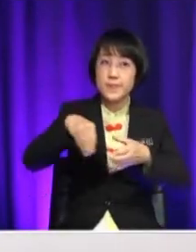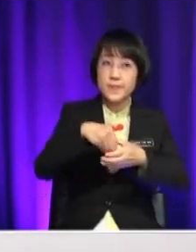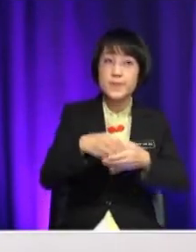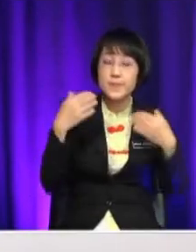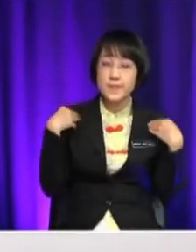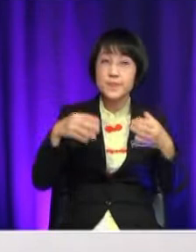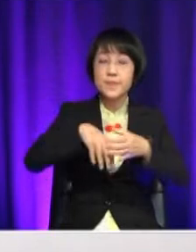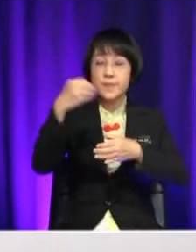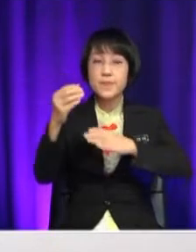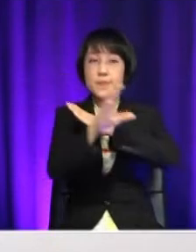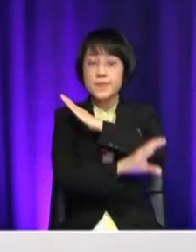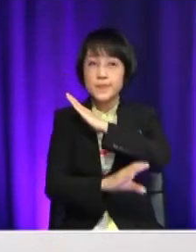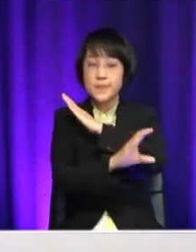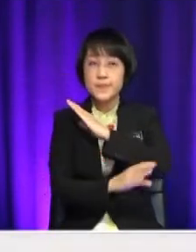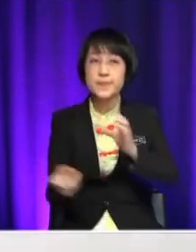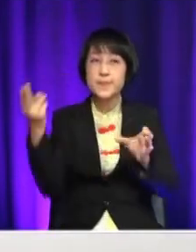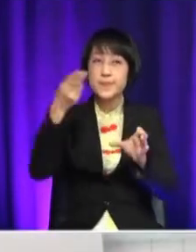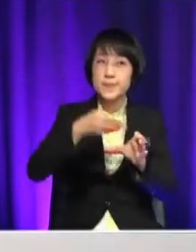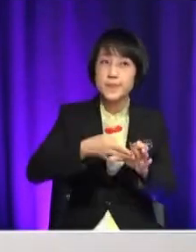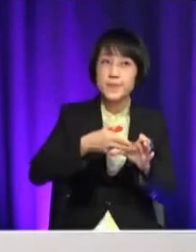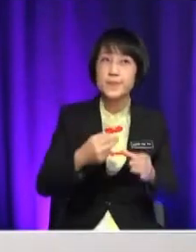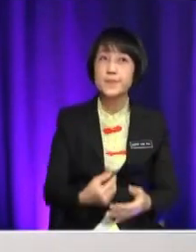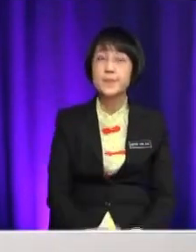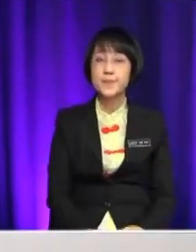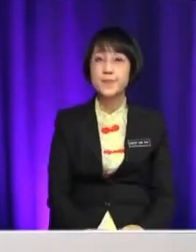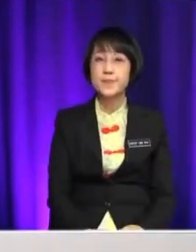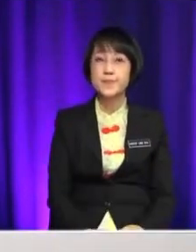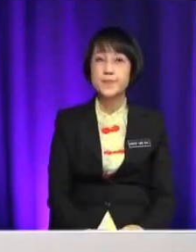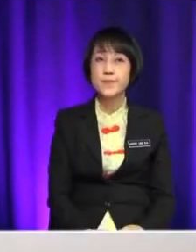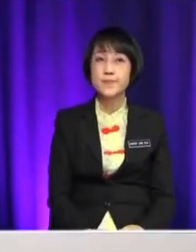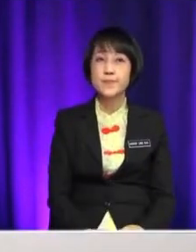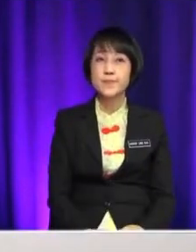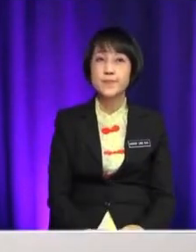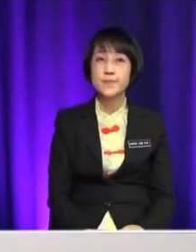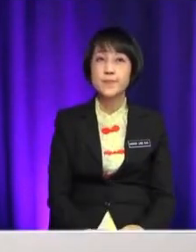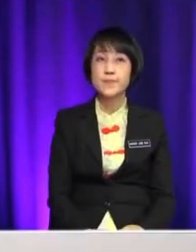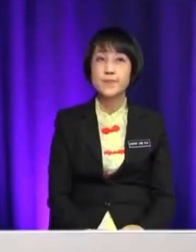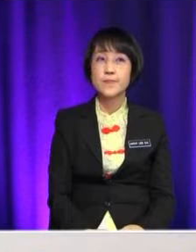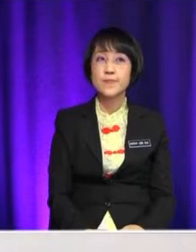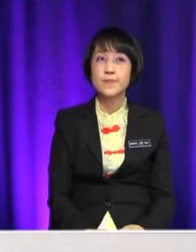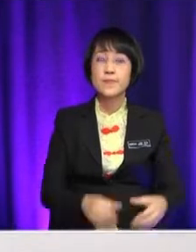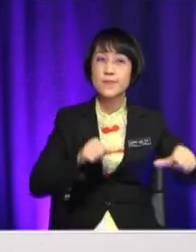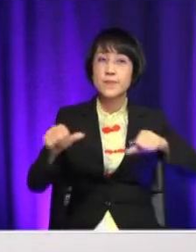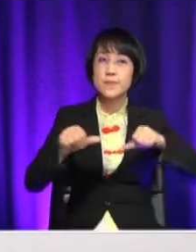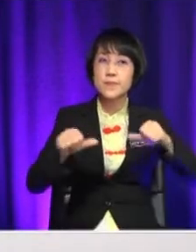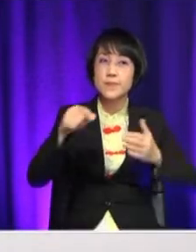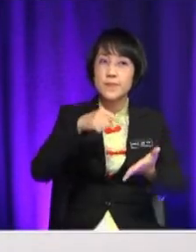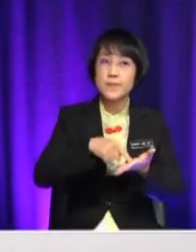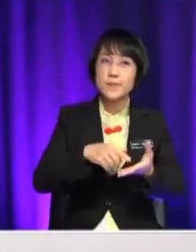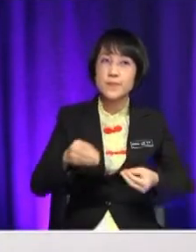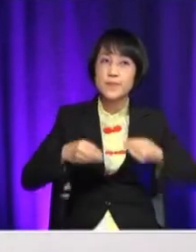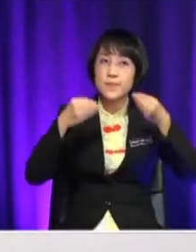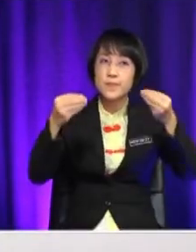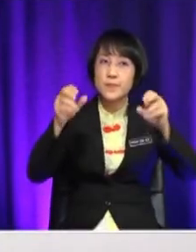daripada 1,000 orang. Benarlah bahawa Trash Hero Langkawi ditubuhkan untuk memberi kesedaran berkaitan